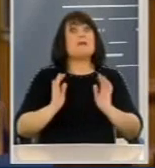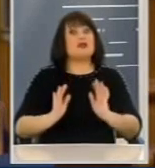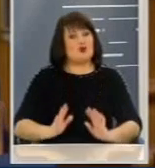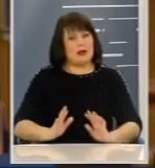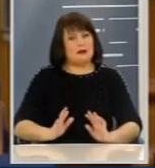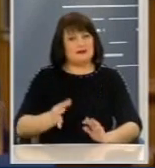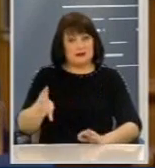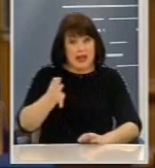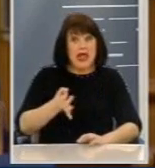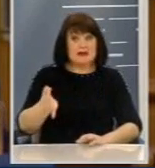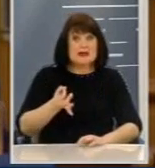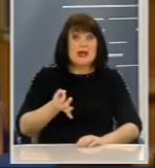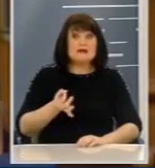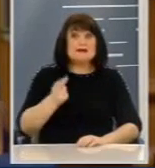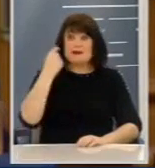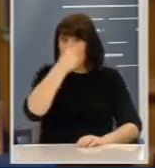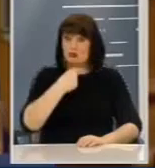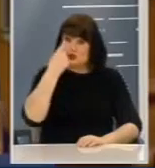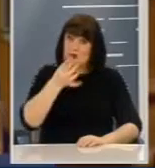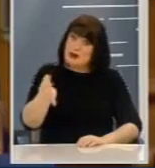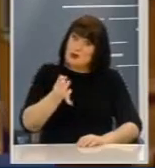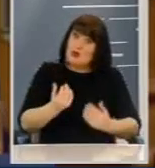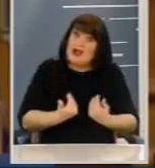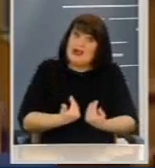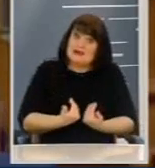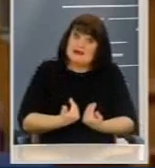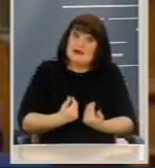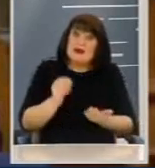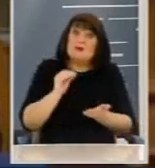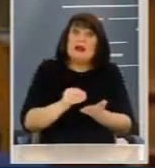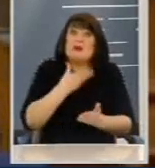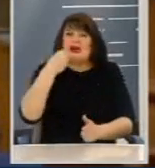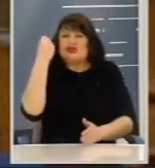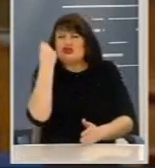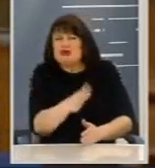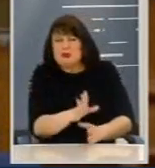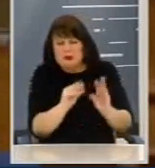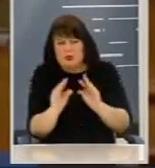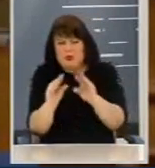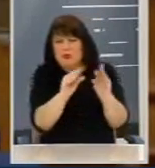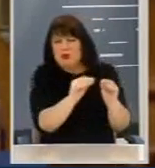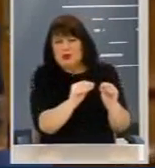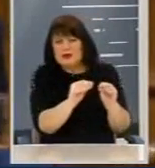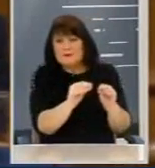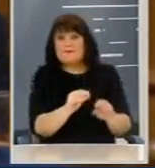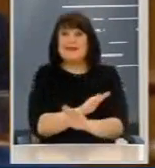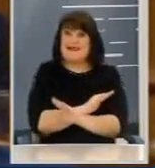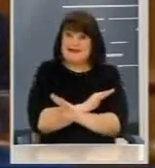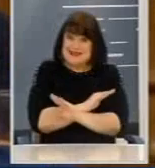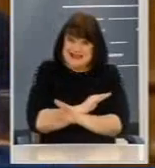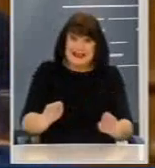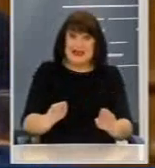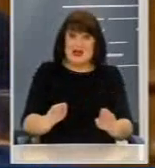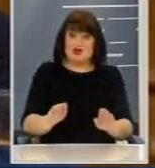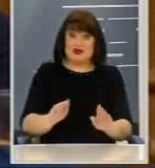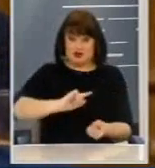λόγο εσείς προσωπικά για να αναφερθείτε και να επαναλάβετε τις ίδιες αθλειότητες. Για να κλείσει λοιπόν αυτή η ιστορία, σας το